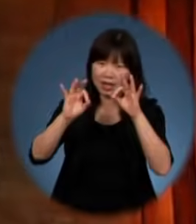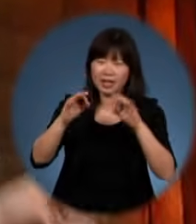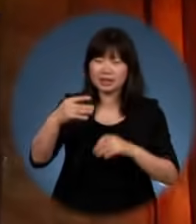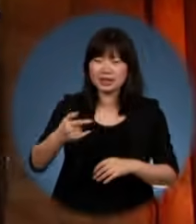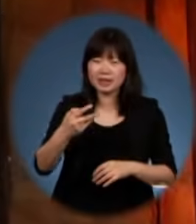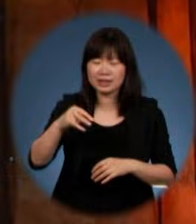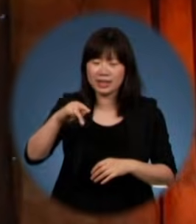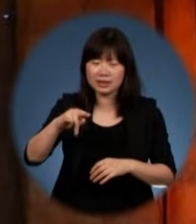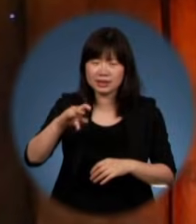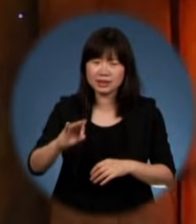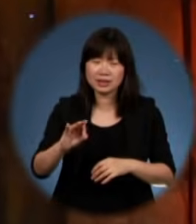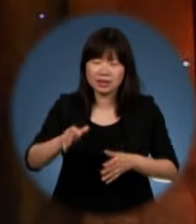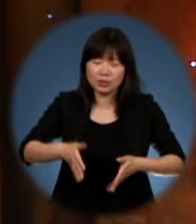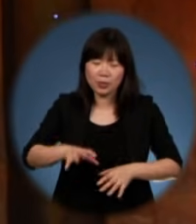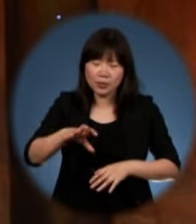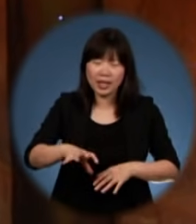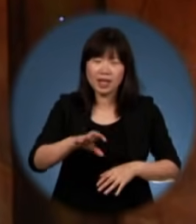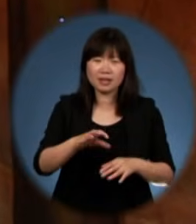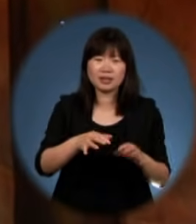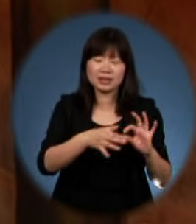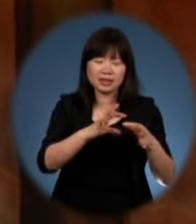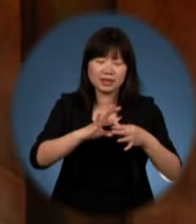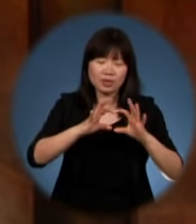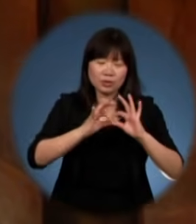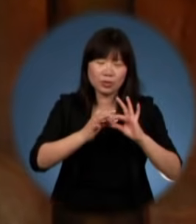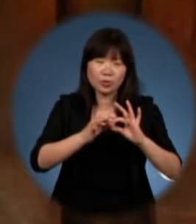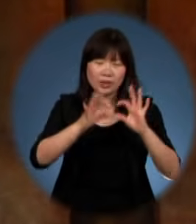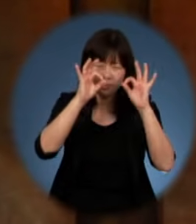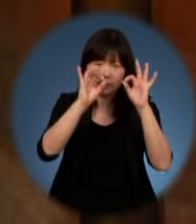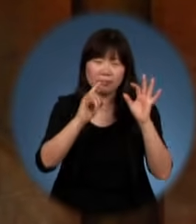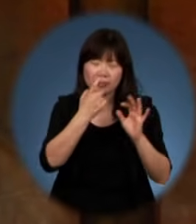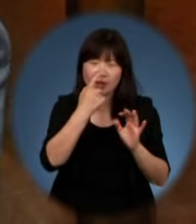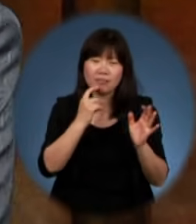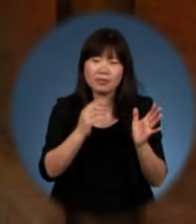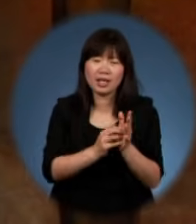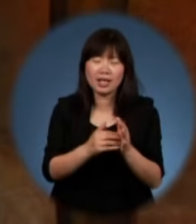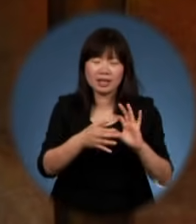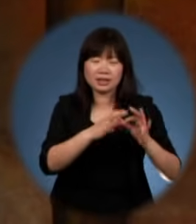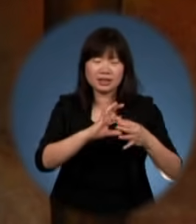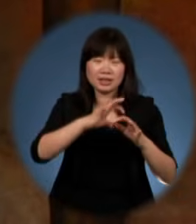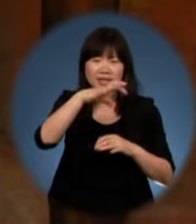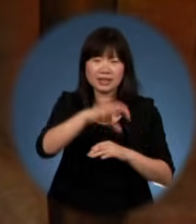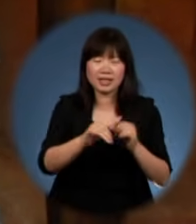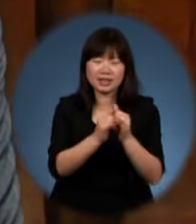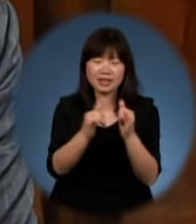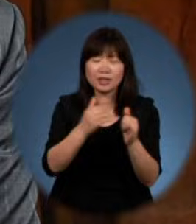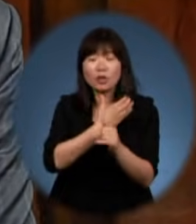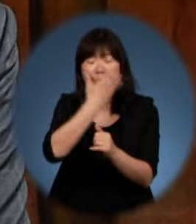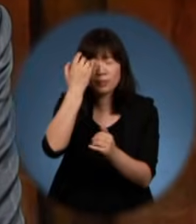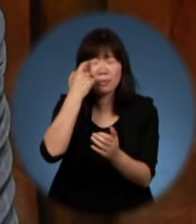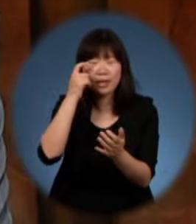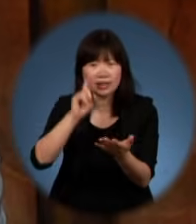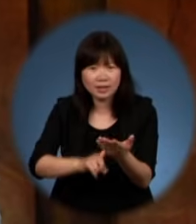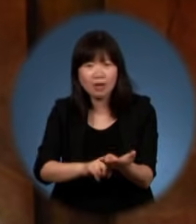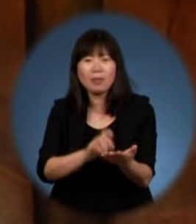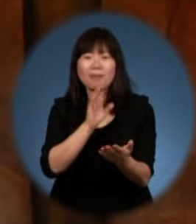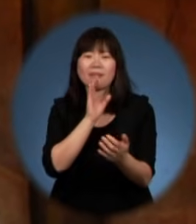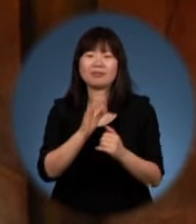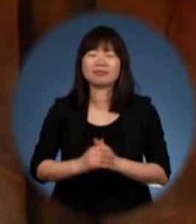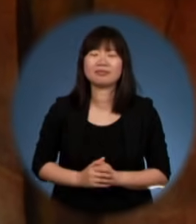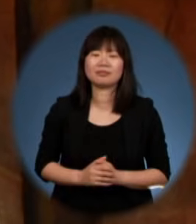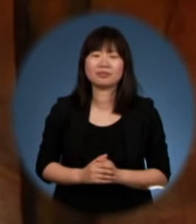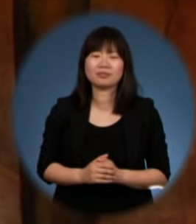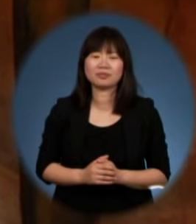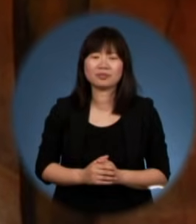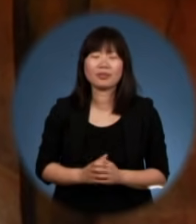행했던 그리스 를 통해서 우리는 이것을 배웠습니다 그리스에서 인간의 이상이 발견되었다는 것입니다